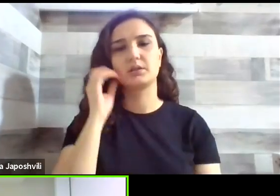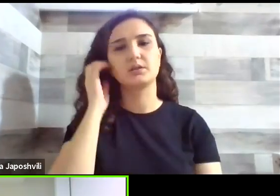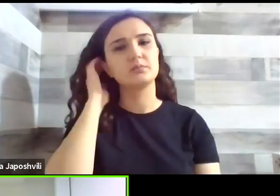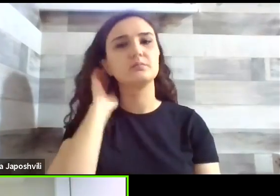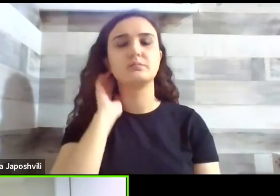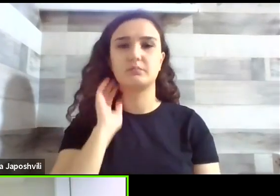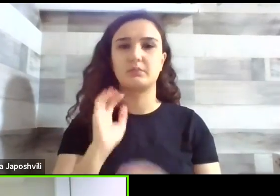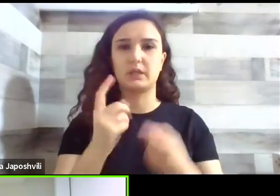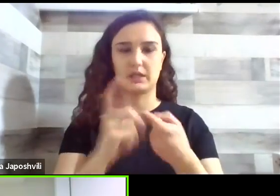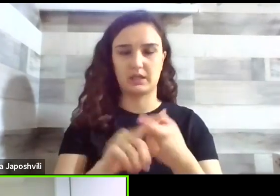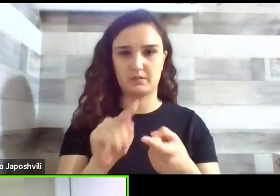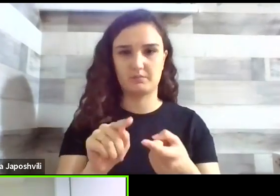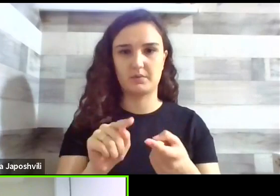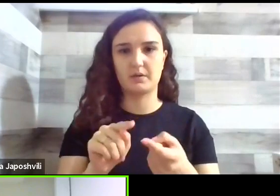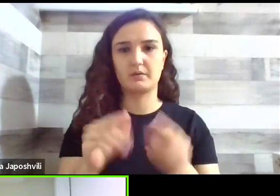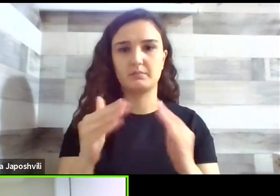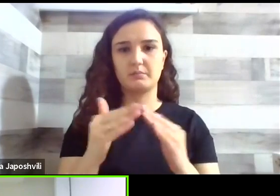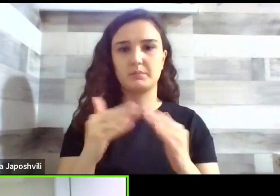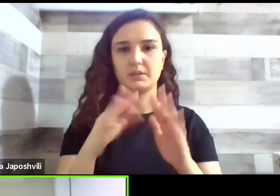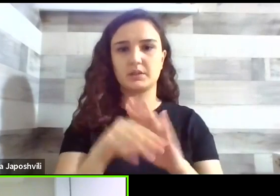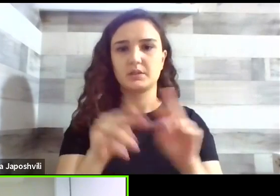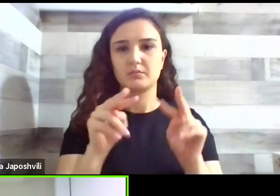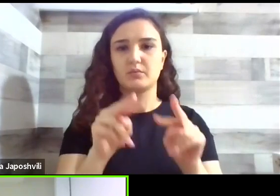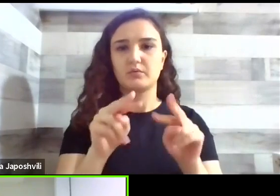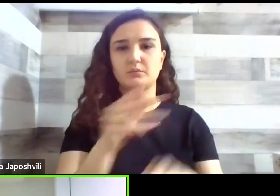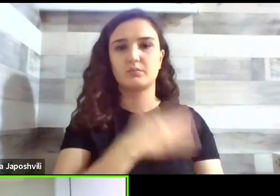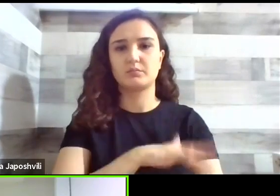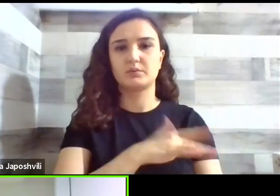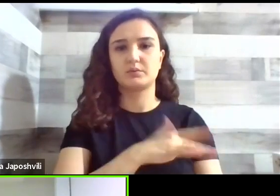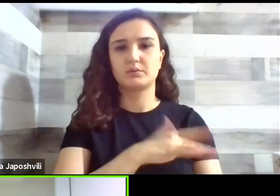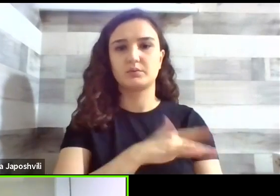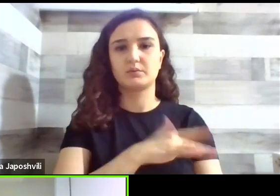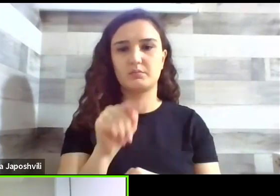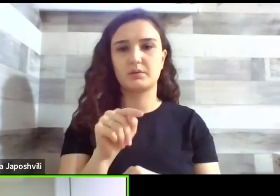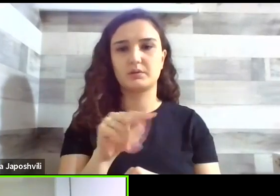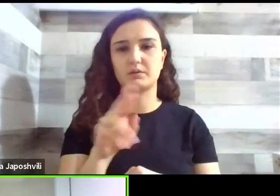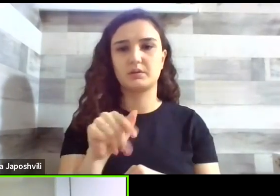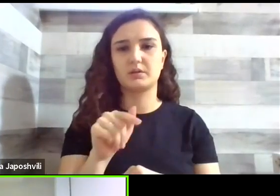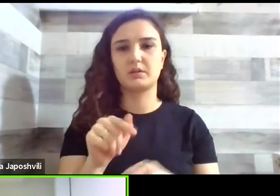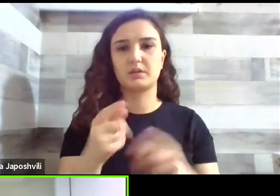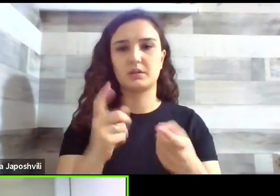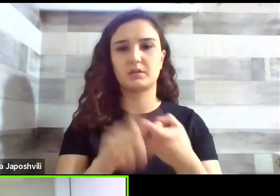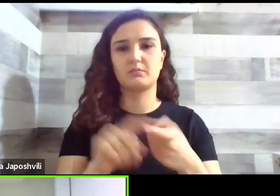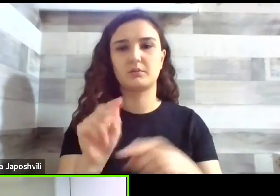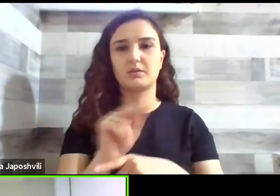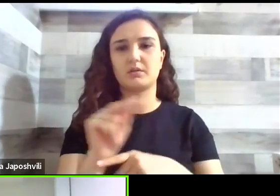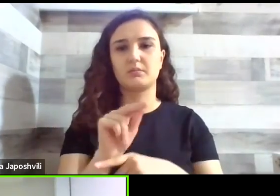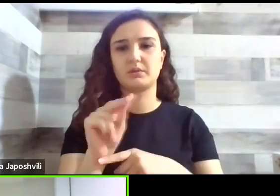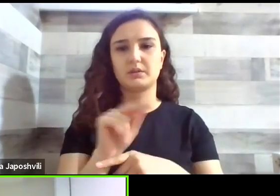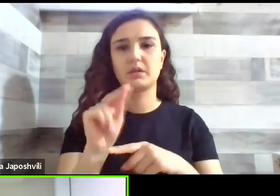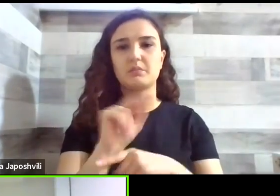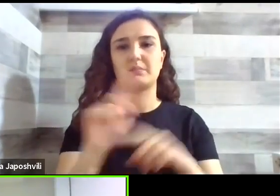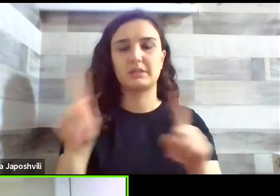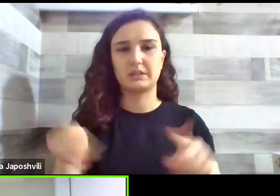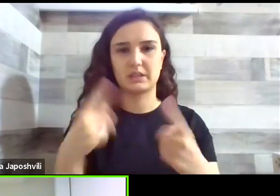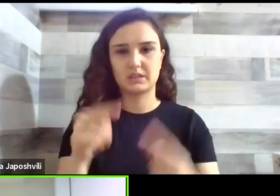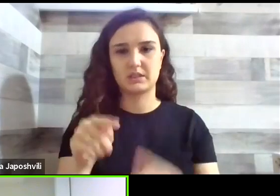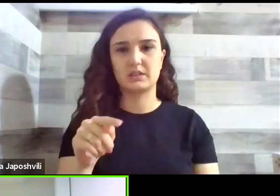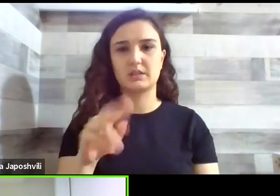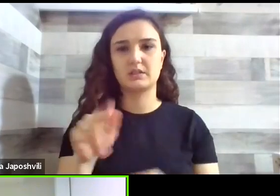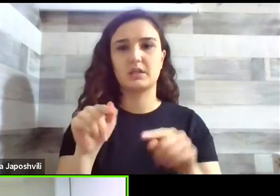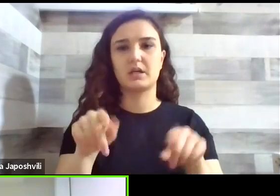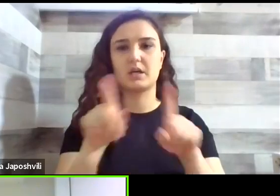ეხება ბინაზე მოვლის მომსახურებას და ეხება რეაბილიტაცია აბილიტაციას. აქვე